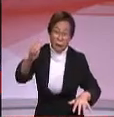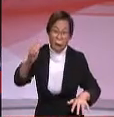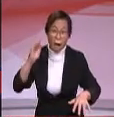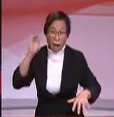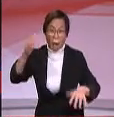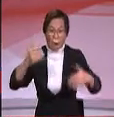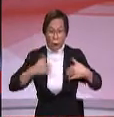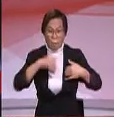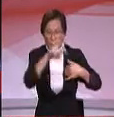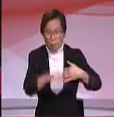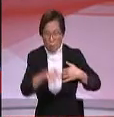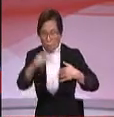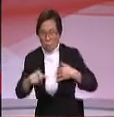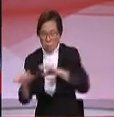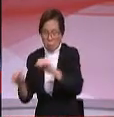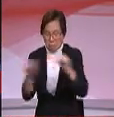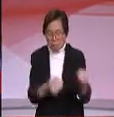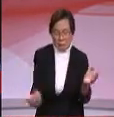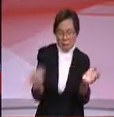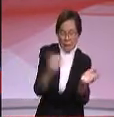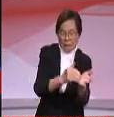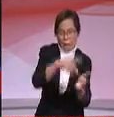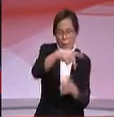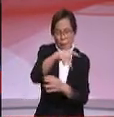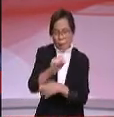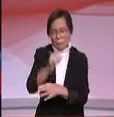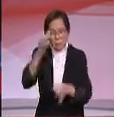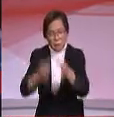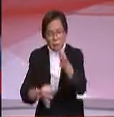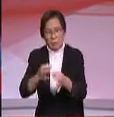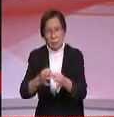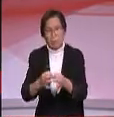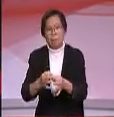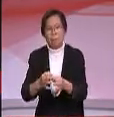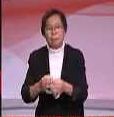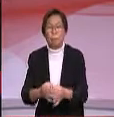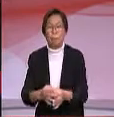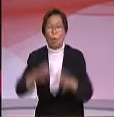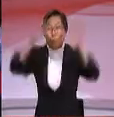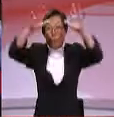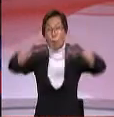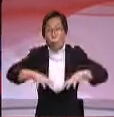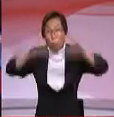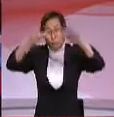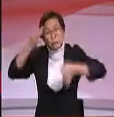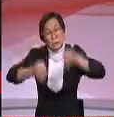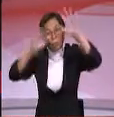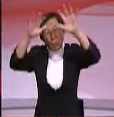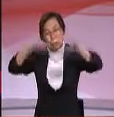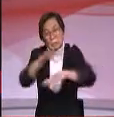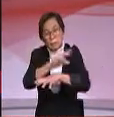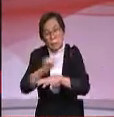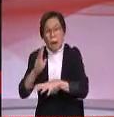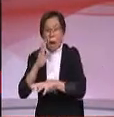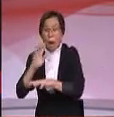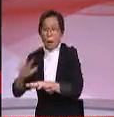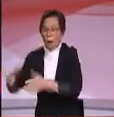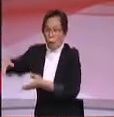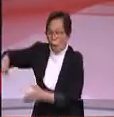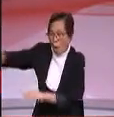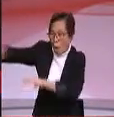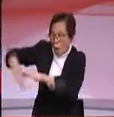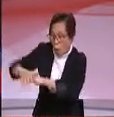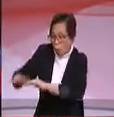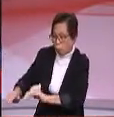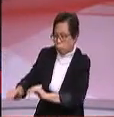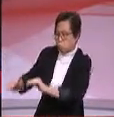bakal ada penduduk yang bakal dipindahkan lagi ke PPS jika pertemuan dengan hujan lebat dan juga kenaikan air pasang besar di